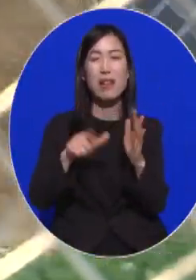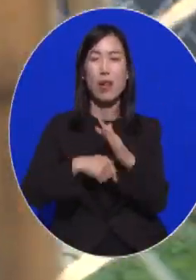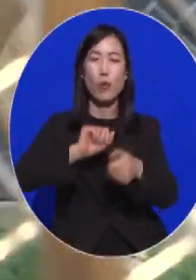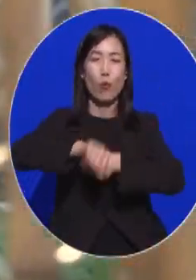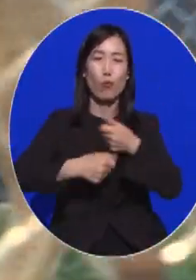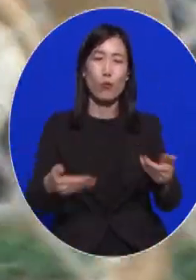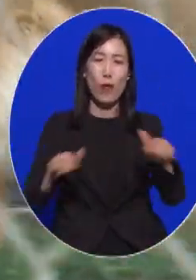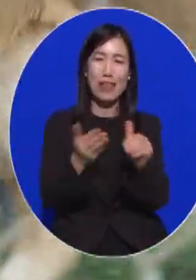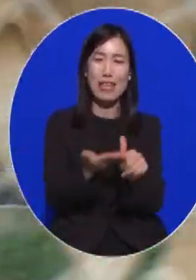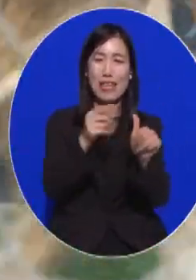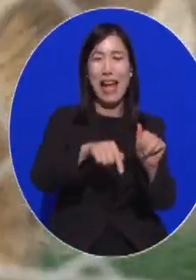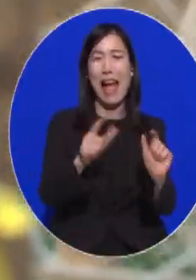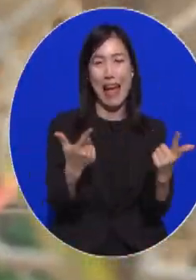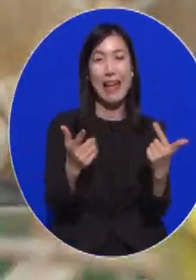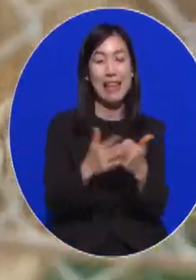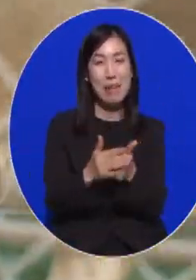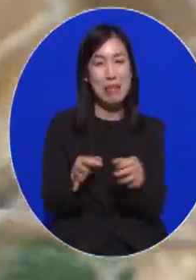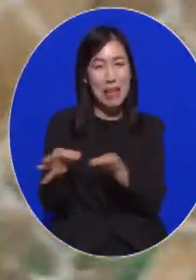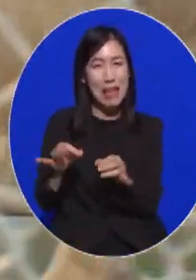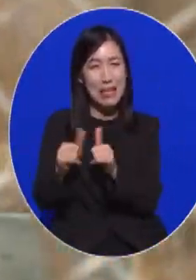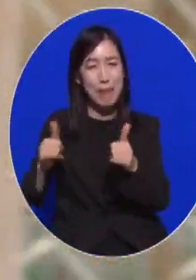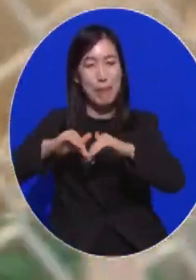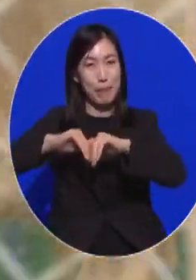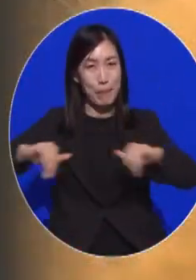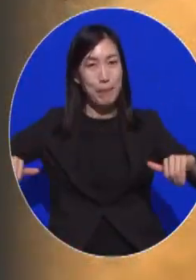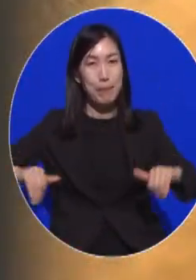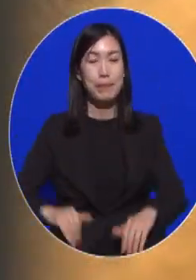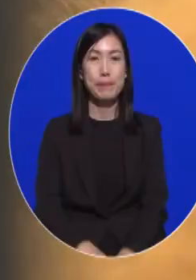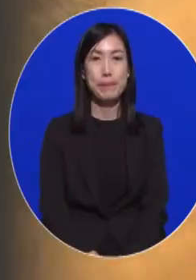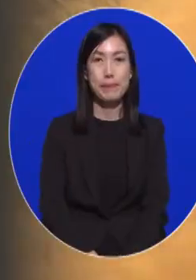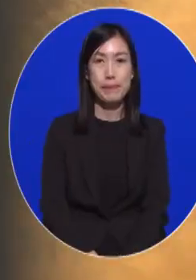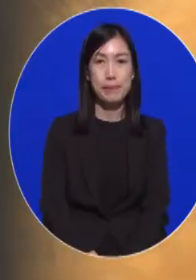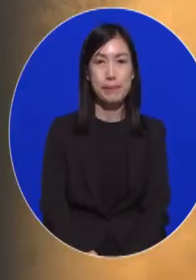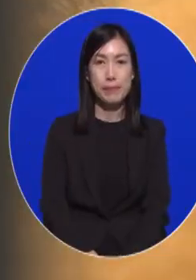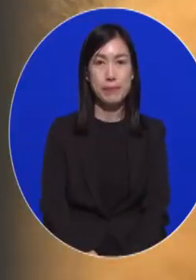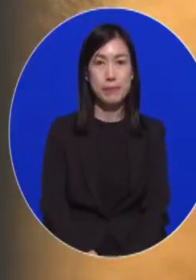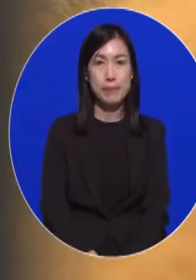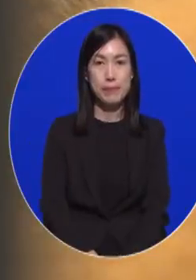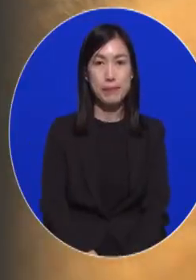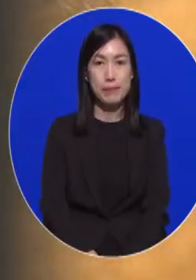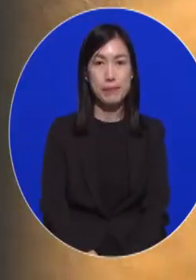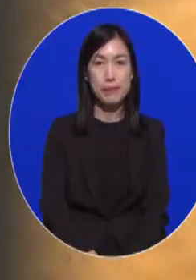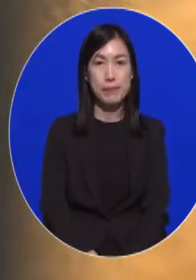제외해 소상공인의 부담을 줄이기로 했습니다 KTV 다입니다